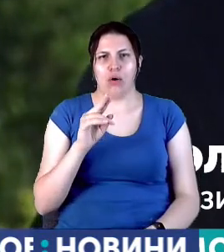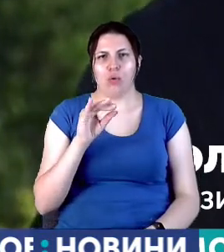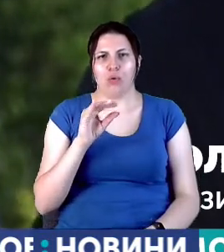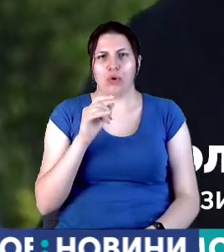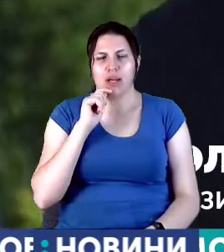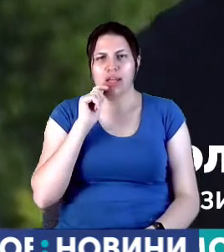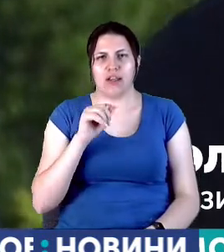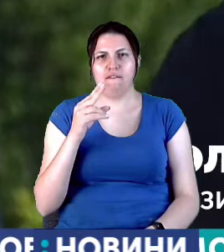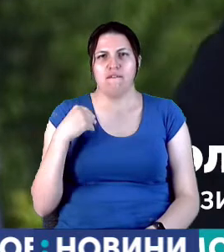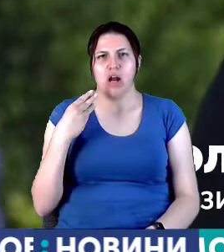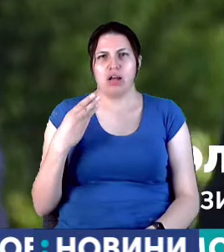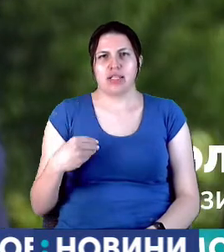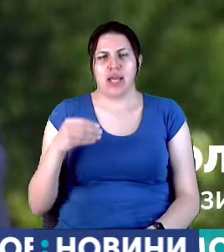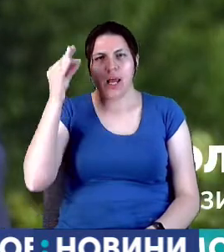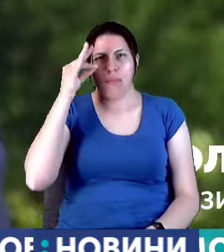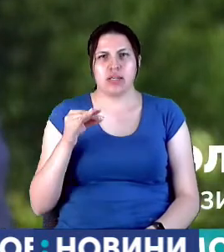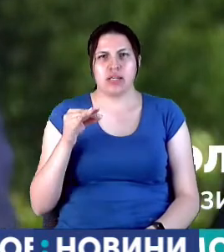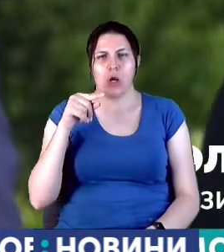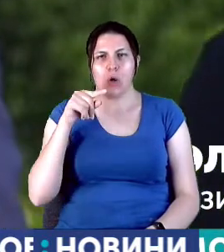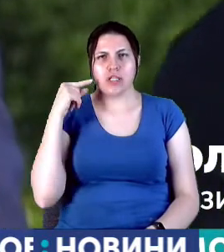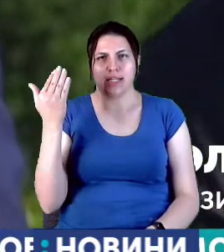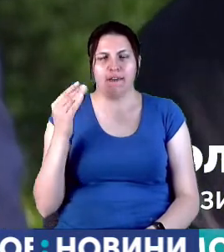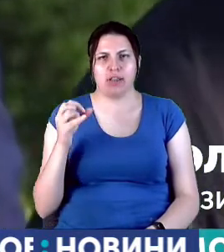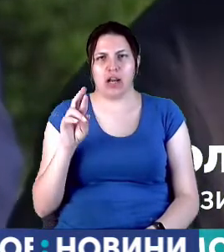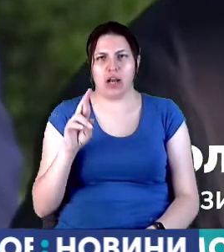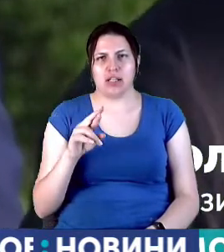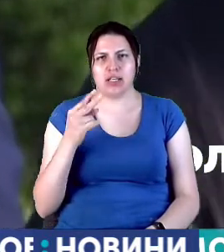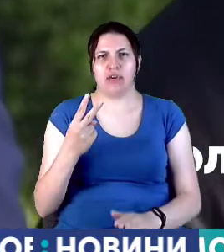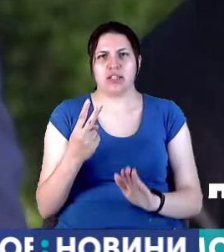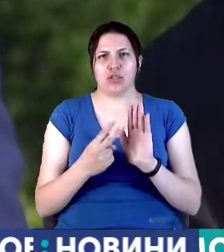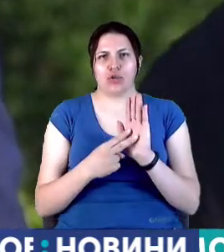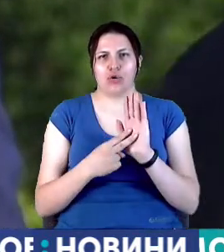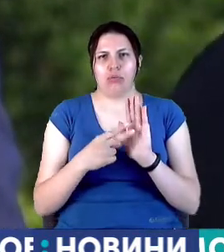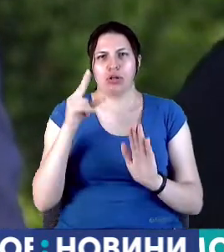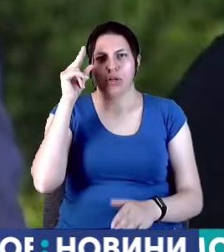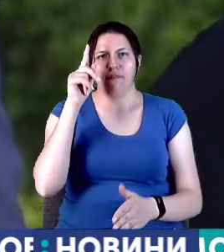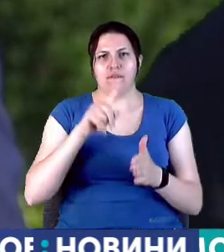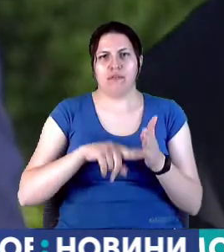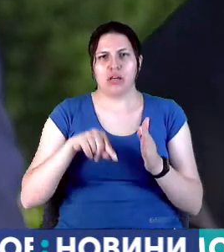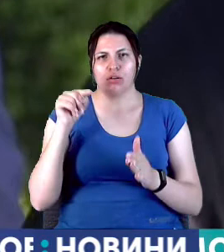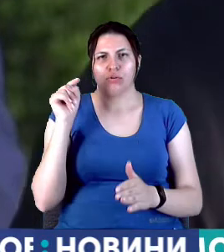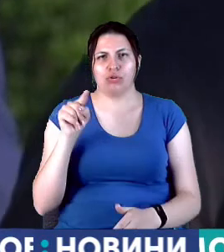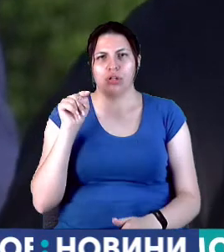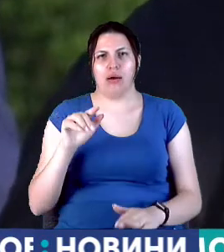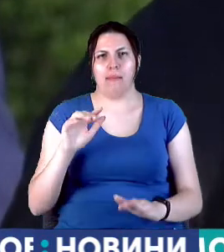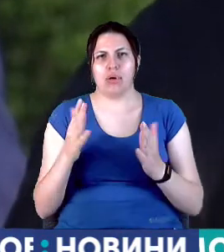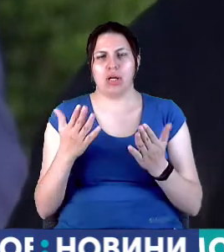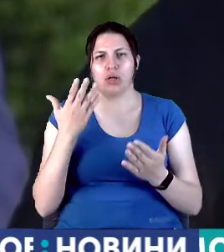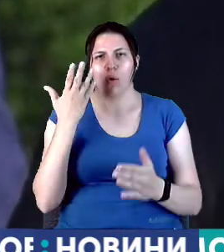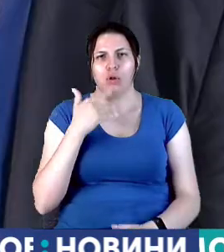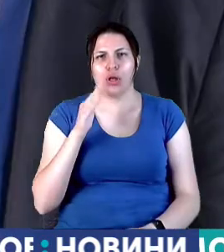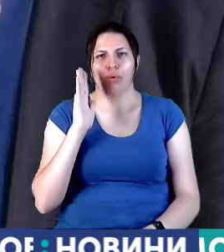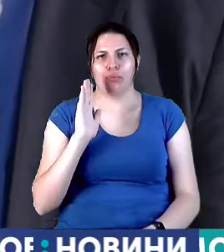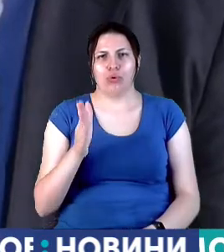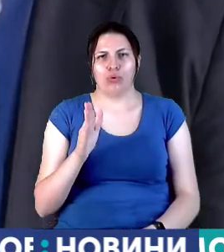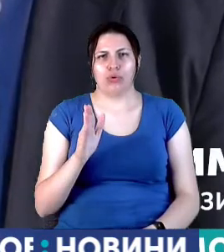Федерація. І з 27 числа вірю в те, що може наступити та мить, коли буде стале припинення